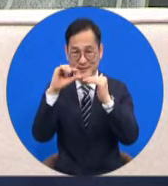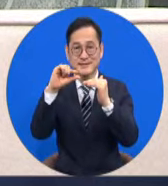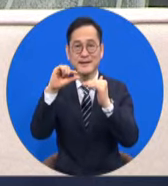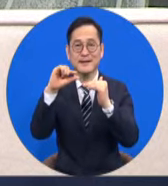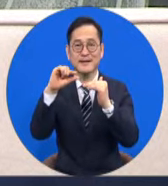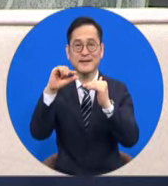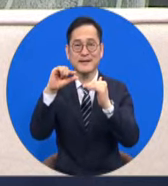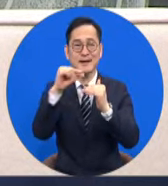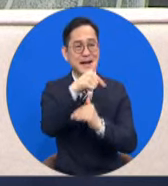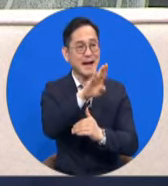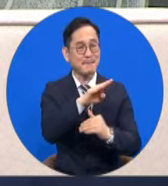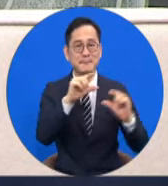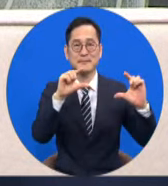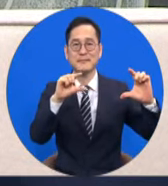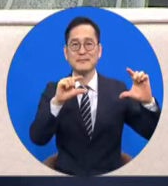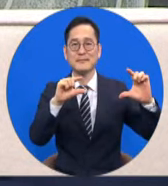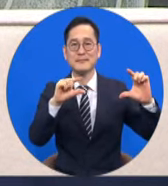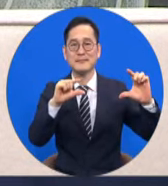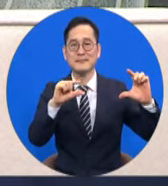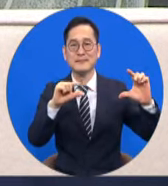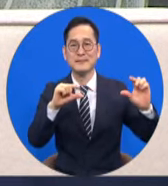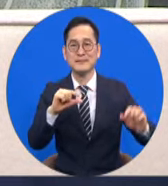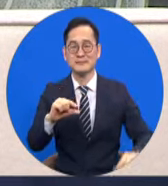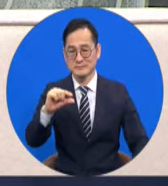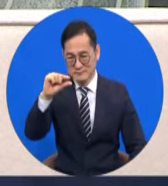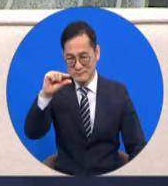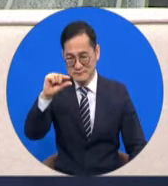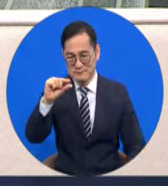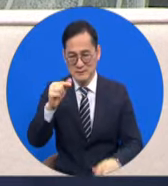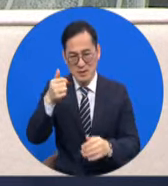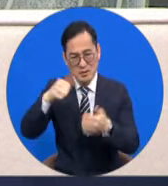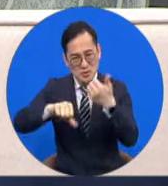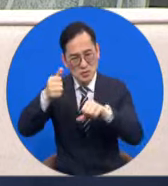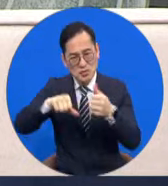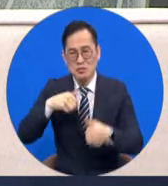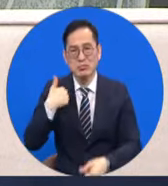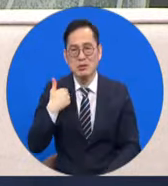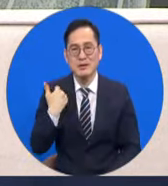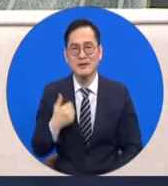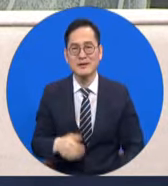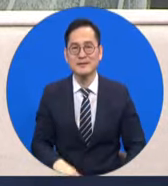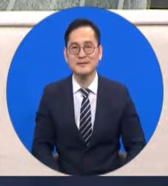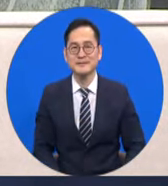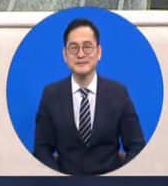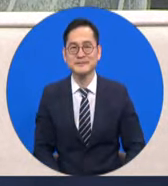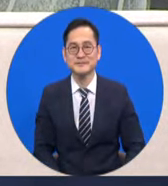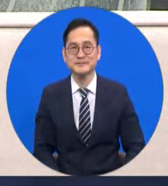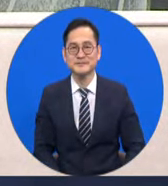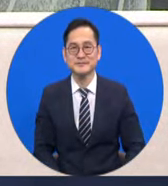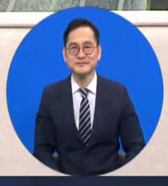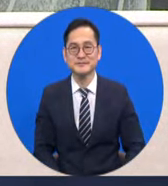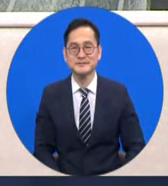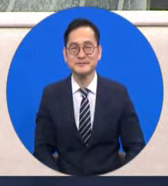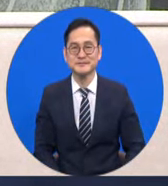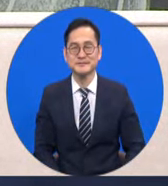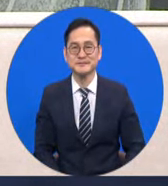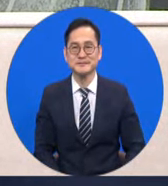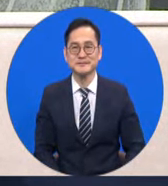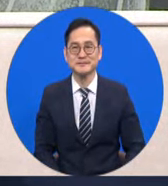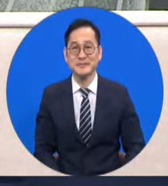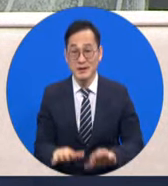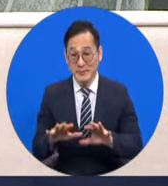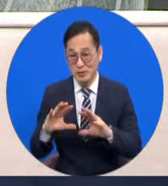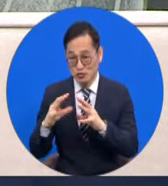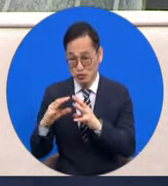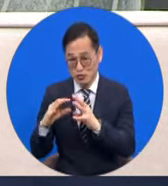네. 지금 상태에서는 저희들이 예측하기 어려울 정도의 초접전이 될 수 있고요. 또 희한하게 이번에는